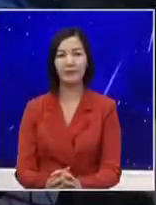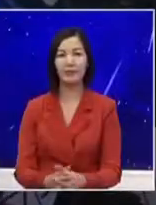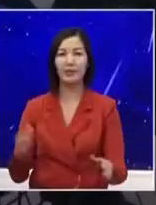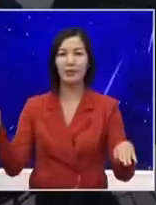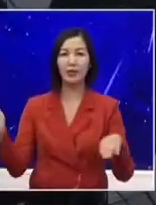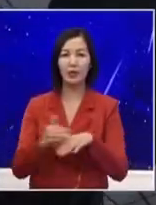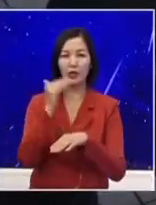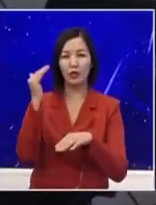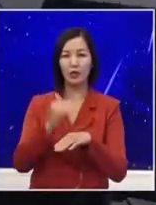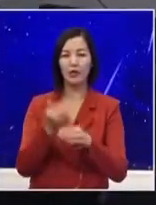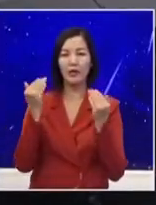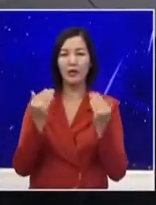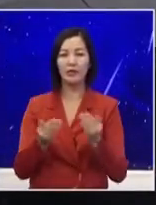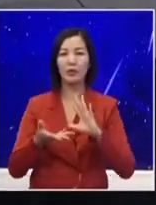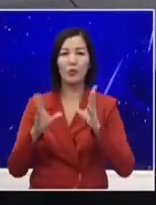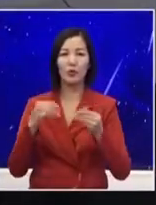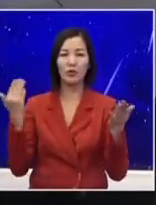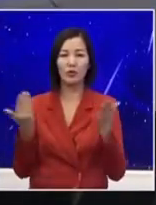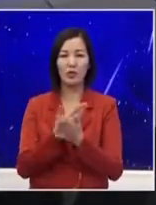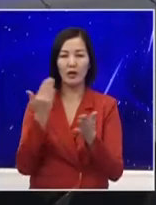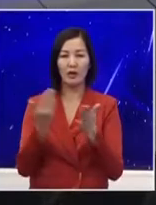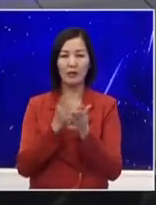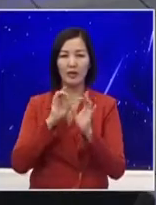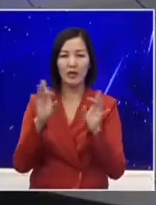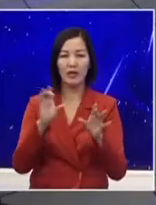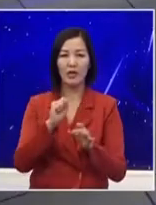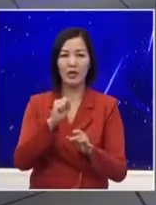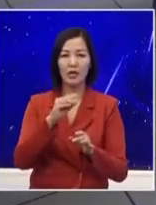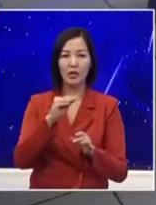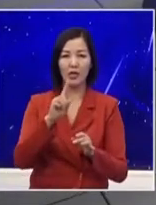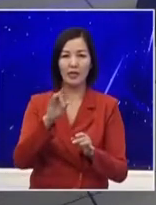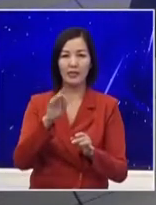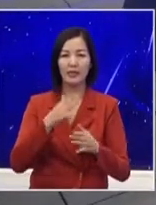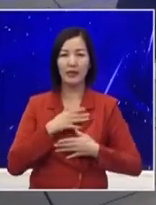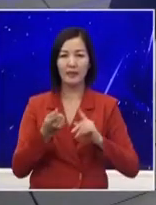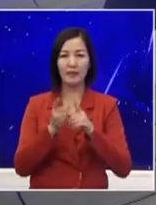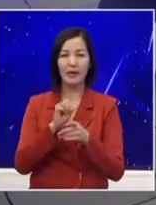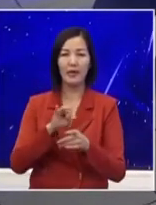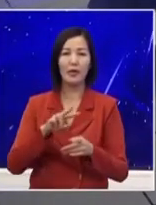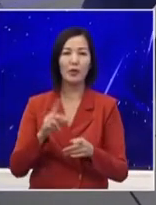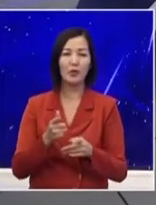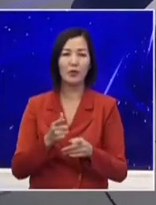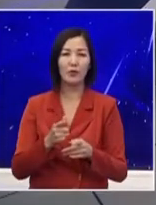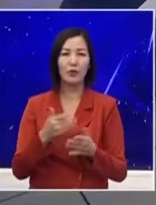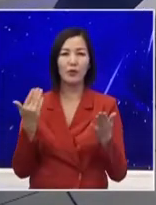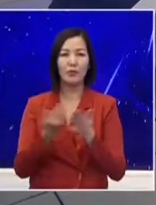Армыстар аймақтың бастарнасының тікелей эфирінде жаңалықтар. Студияда Жазира Айсаева, Сурда Аудармада Айгүл Жұмашқызы.